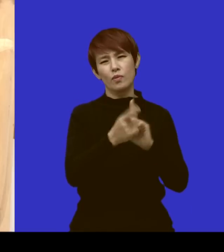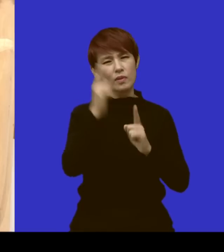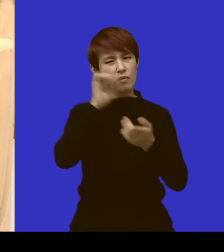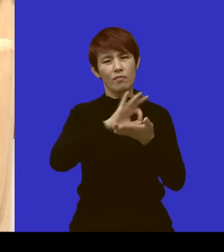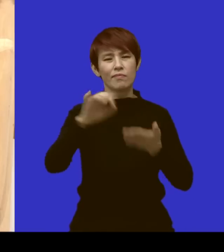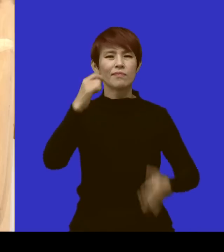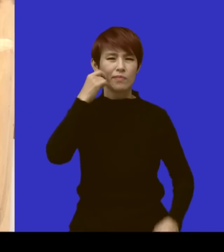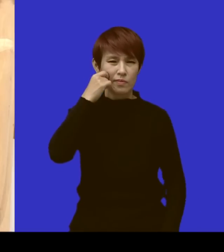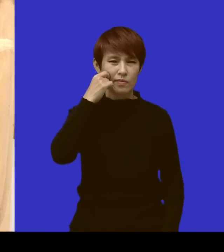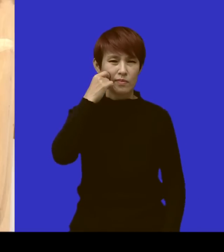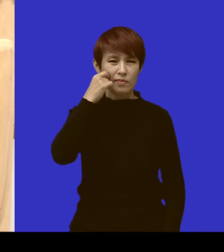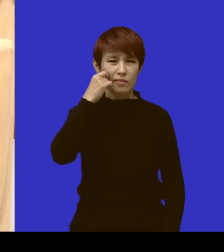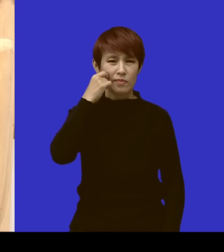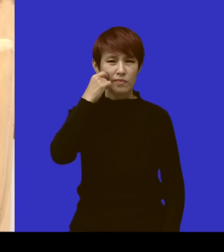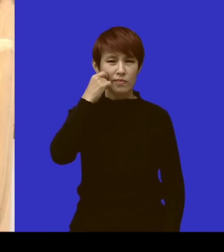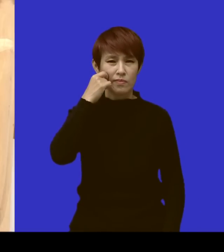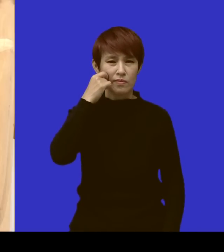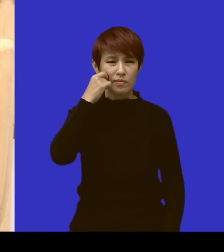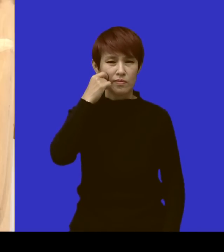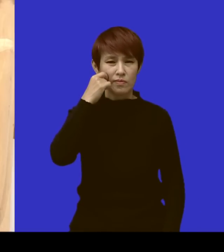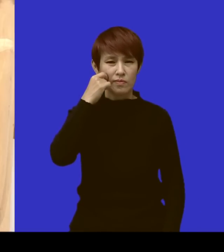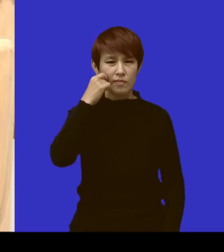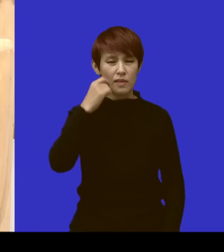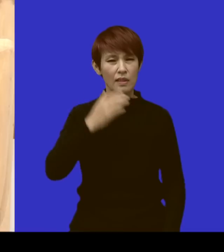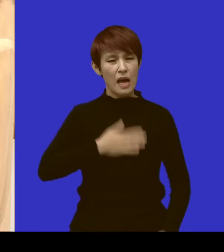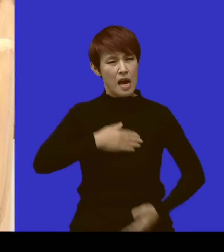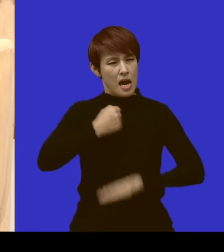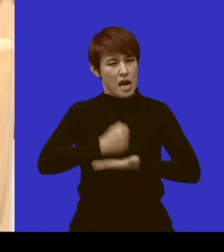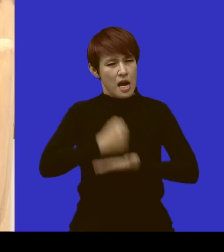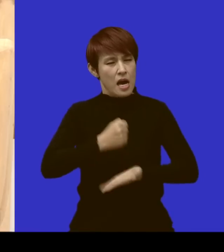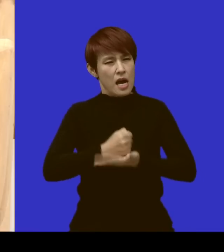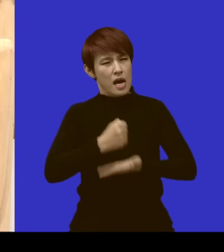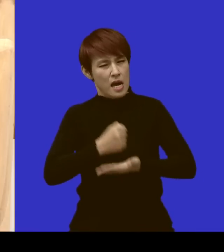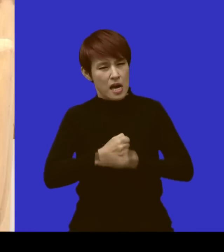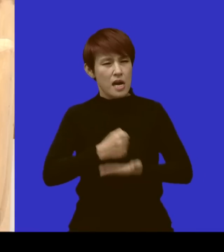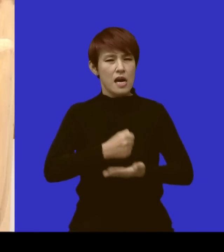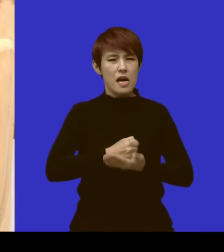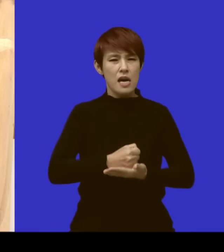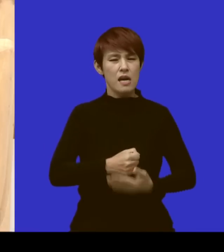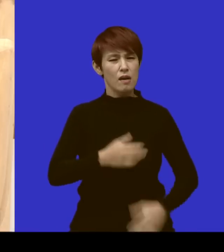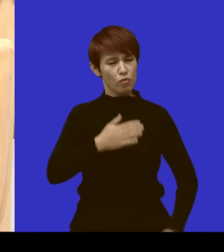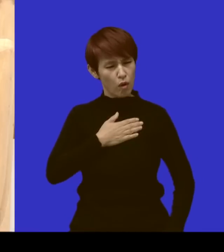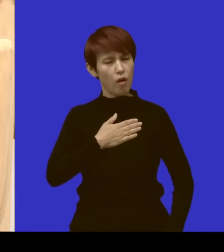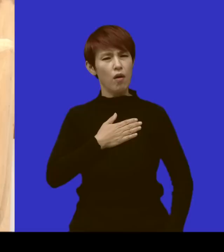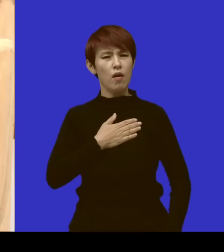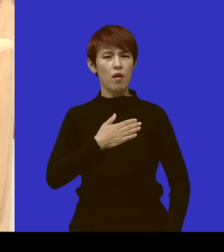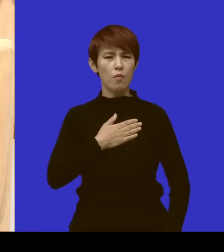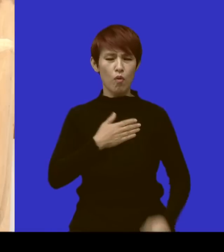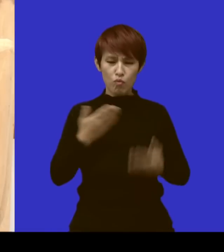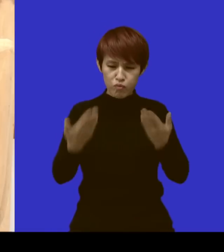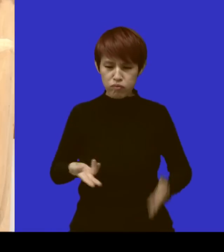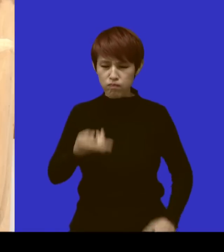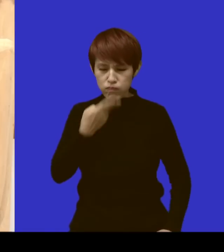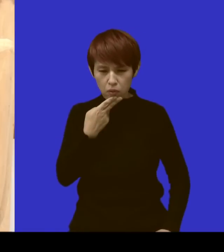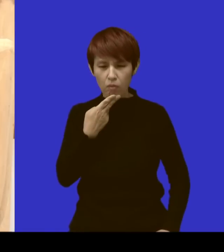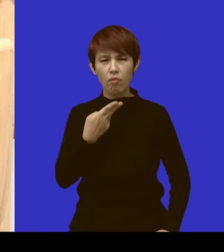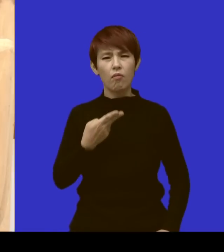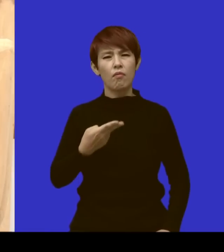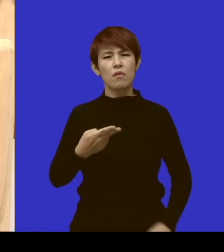그러다 보니까 서로가 본인의 이제 주장을 하게 되고, 예. 의견을, 그러니까 나는 내가 쉬지도 않고 일을